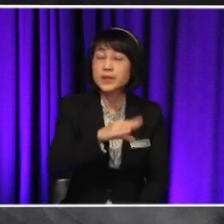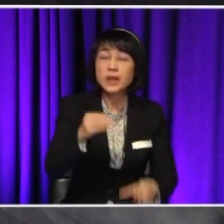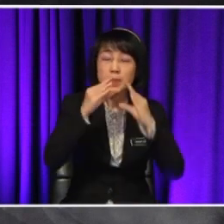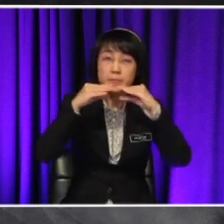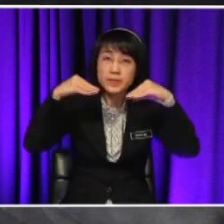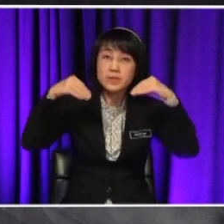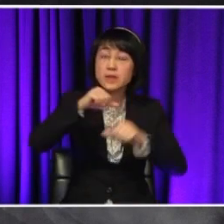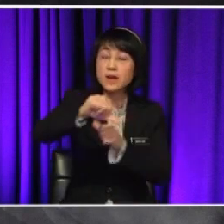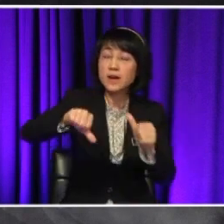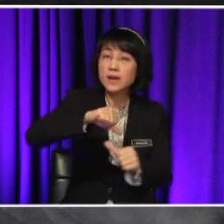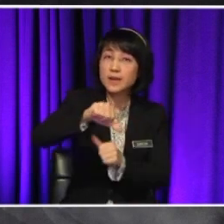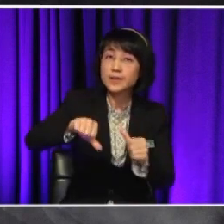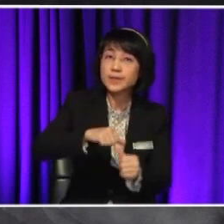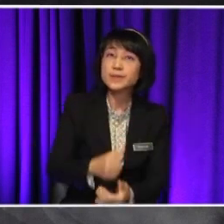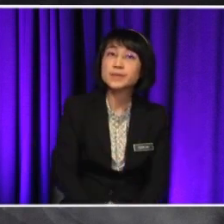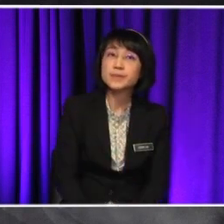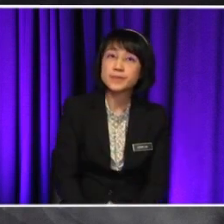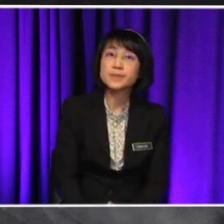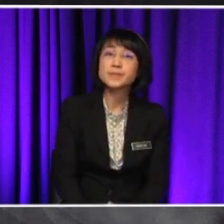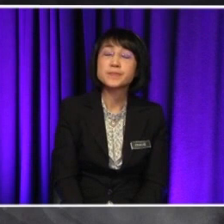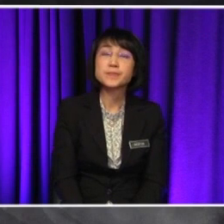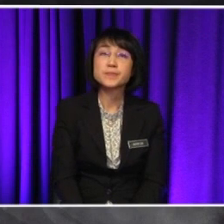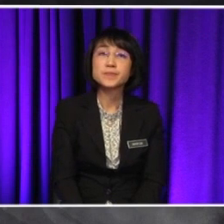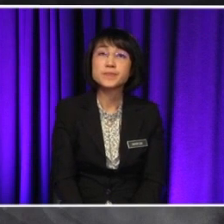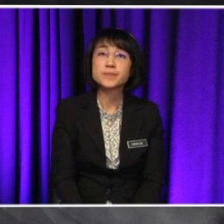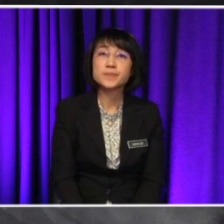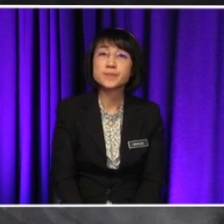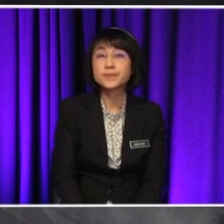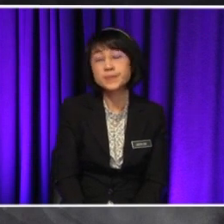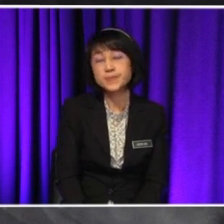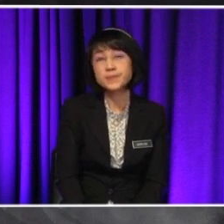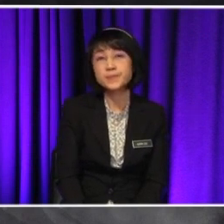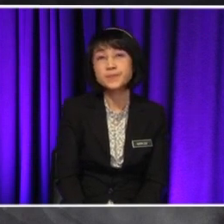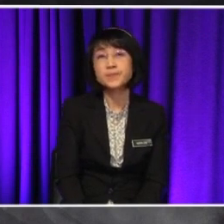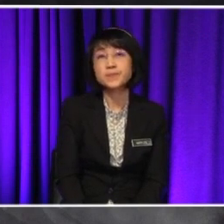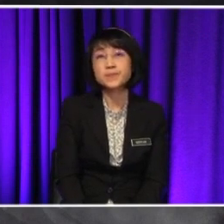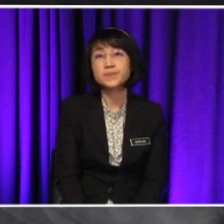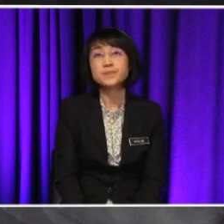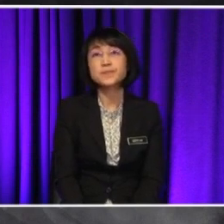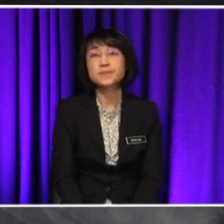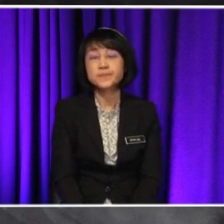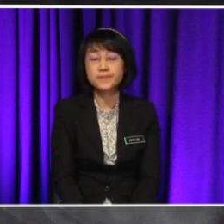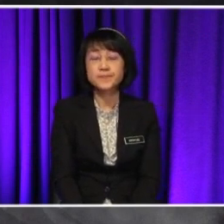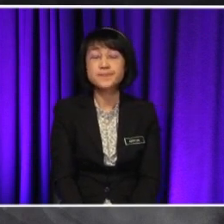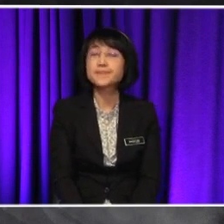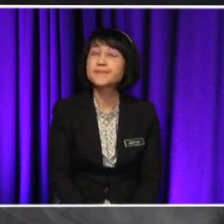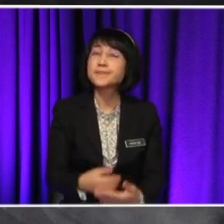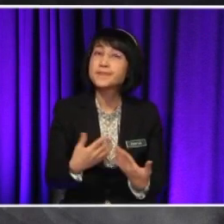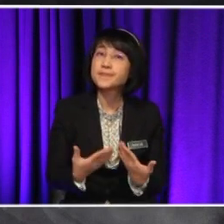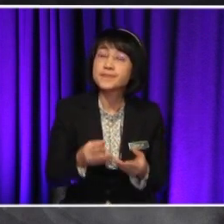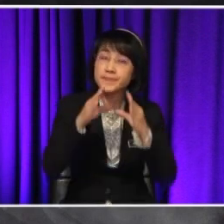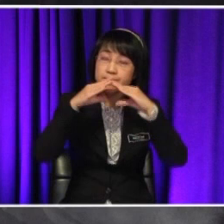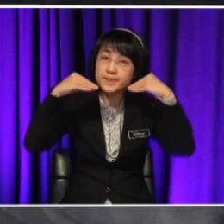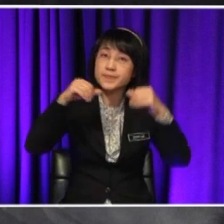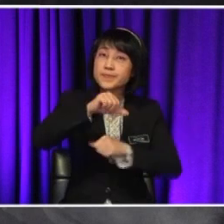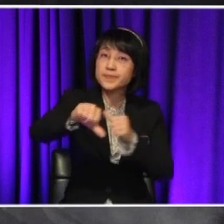maksudnya bercirikan produk pintar yang ringkas. Okey, ergonomik berkaitan anatomi manusia dengan persekitaran. Mesra alam